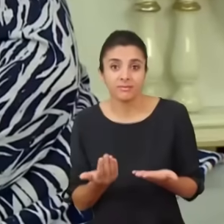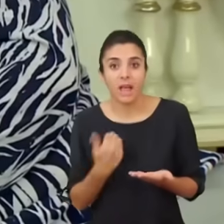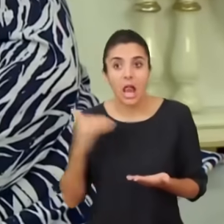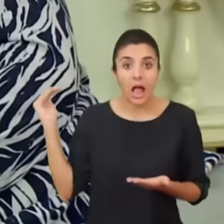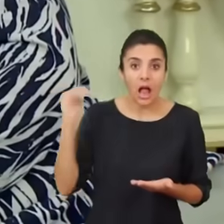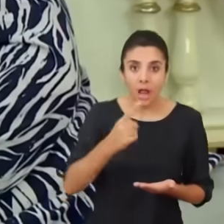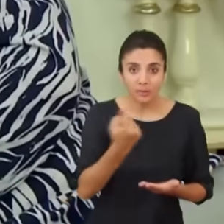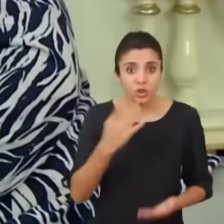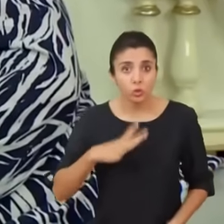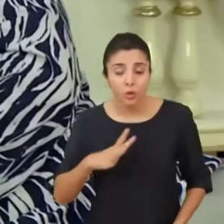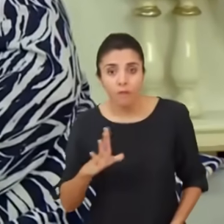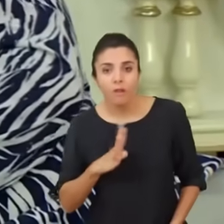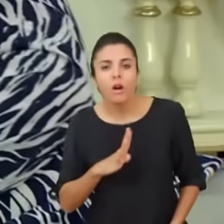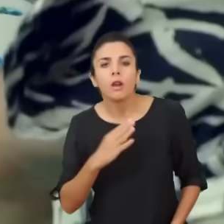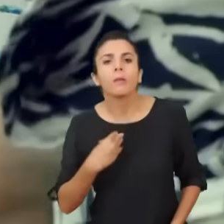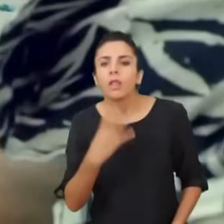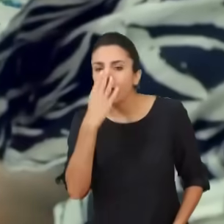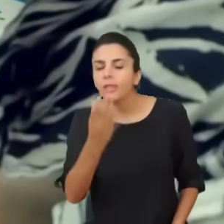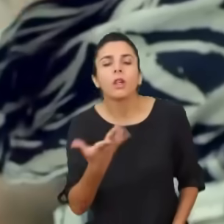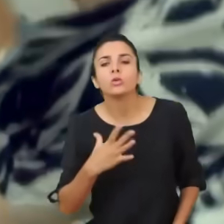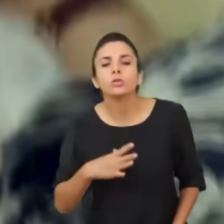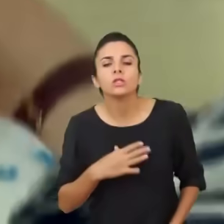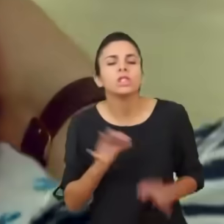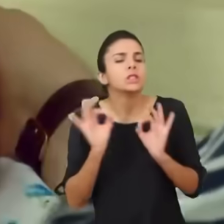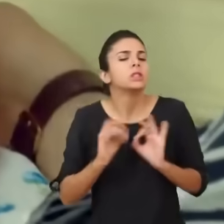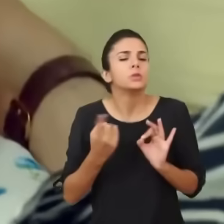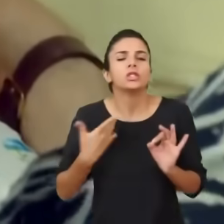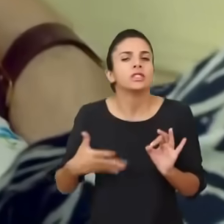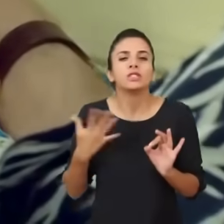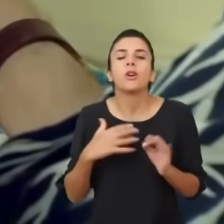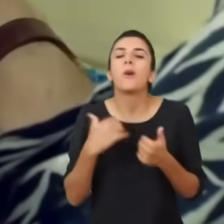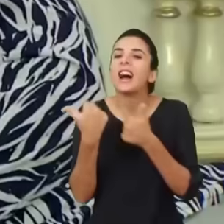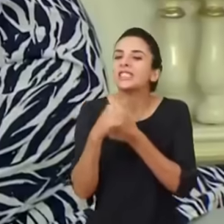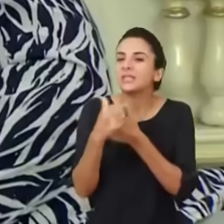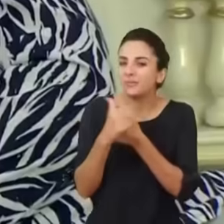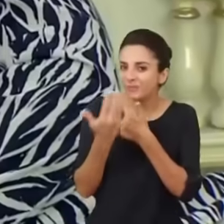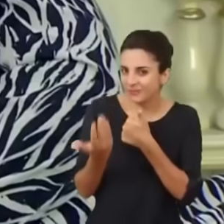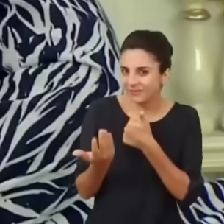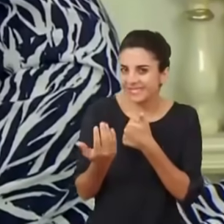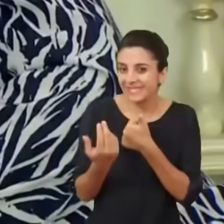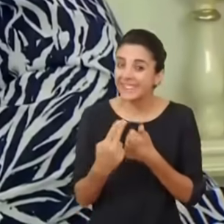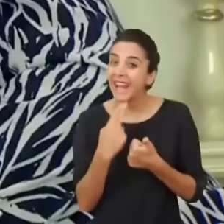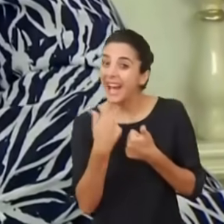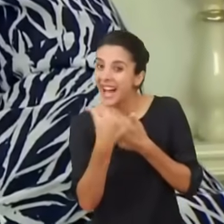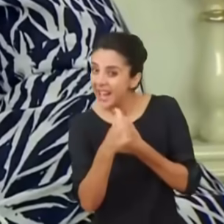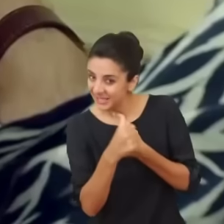Gelirken bir şey istiyor musun? Sana ne alayım? Hiçbir şey alma. Kocacığım.